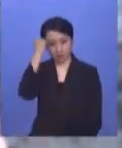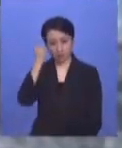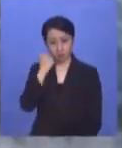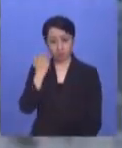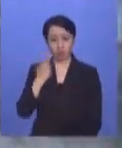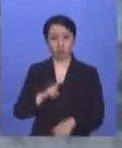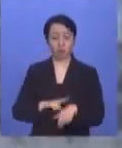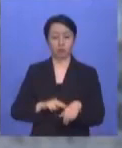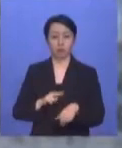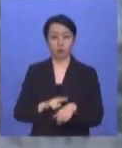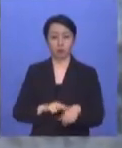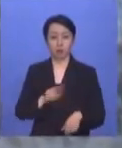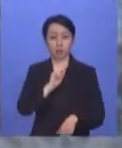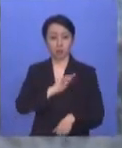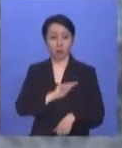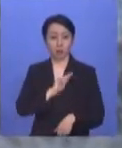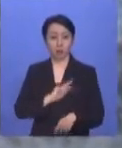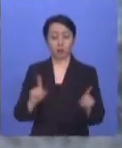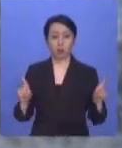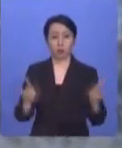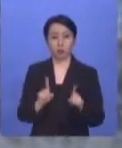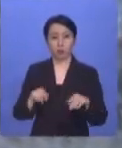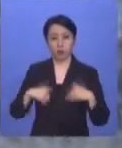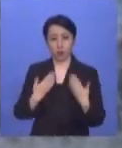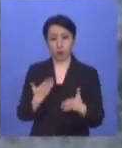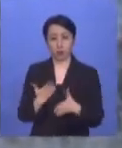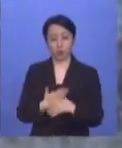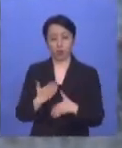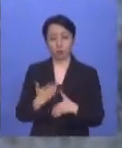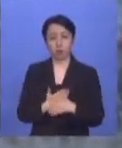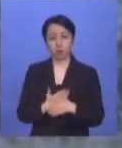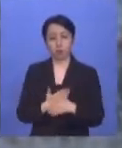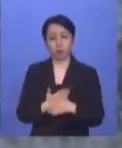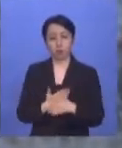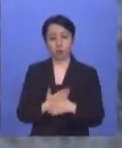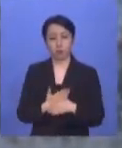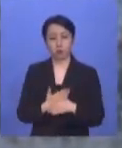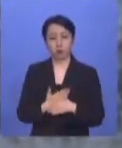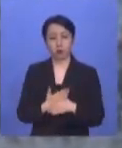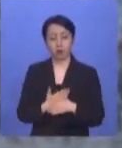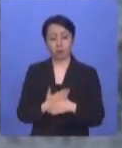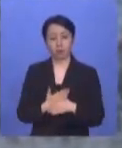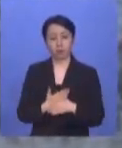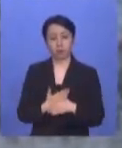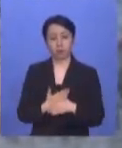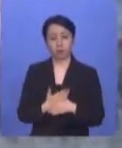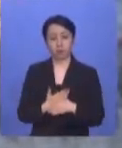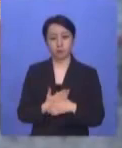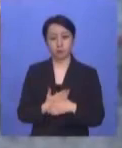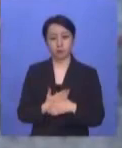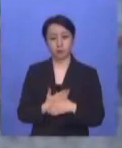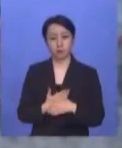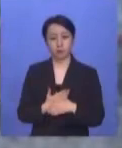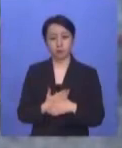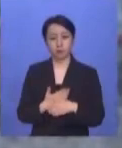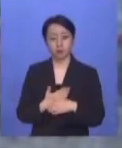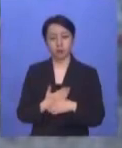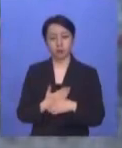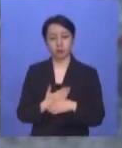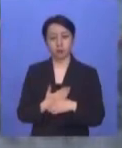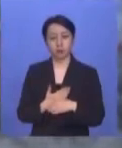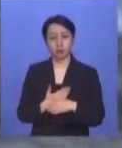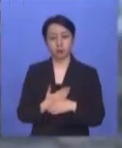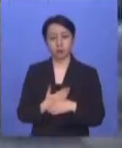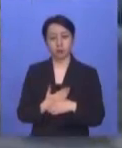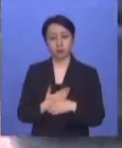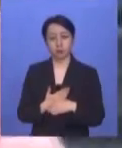знам сотрудникам что они оказали помощь помощь оказали и вот везде продол били